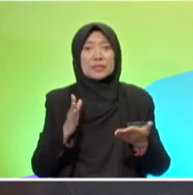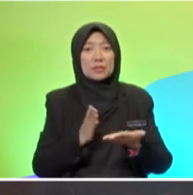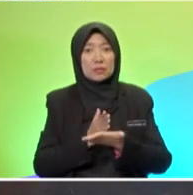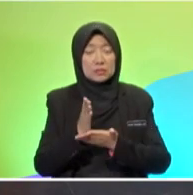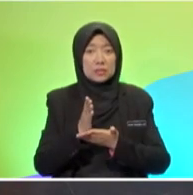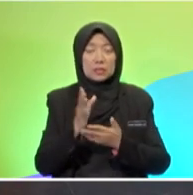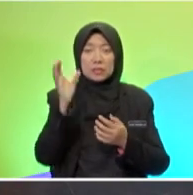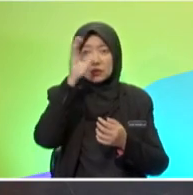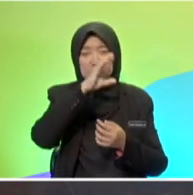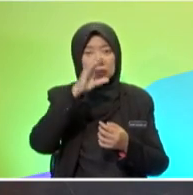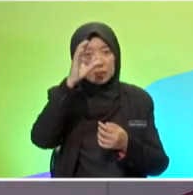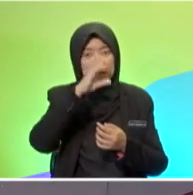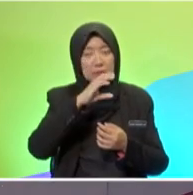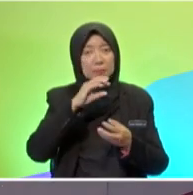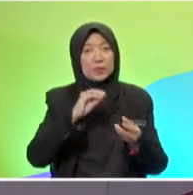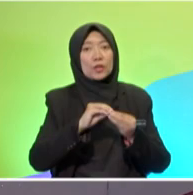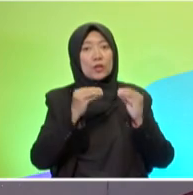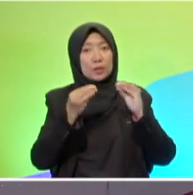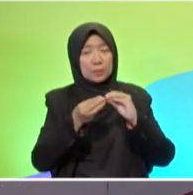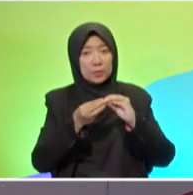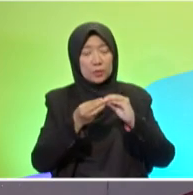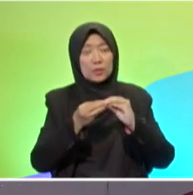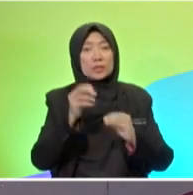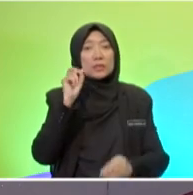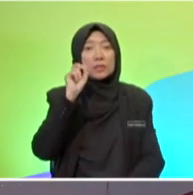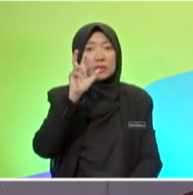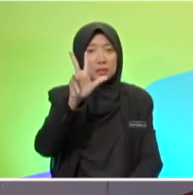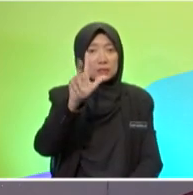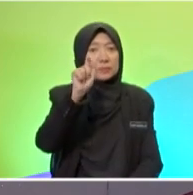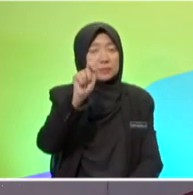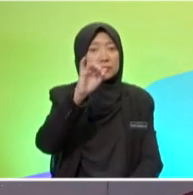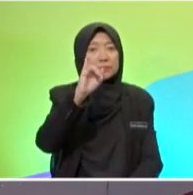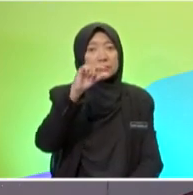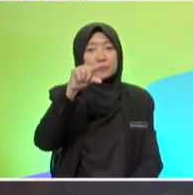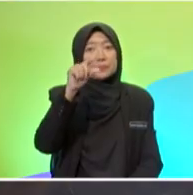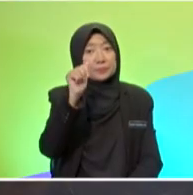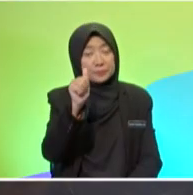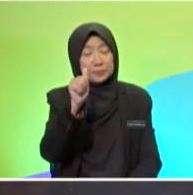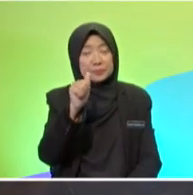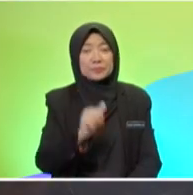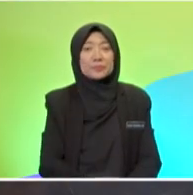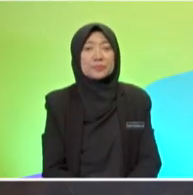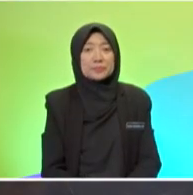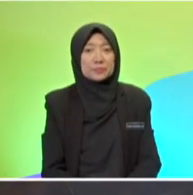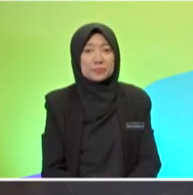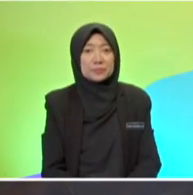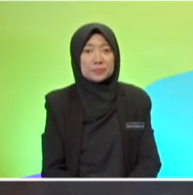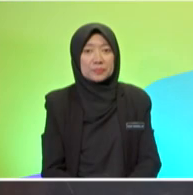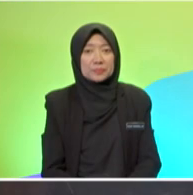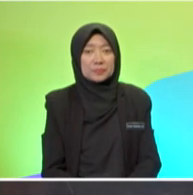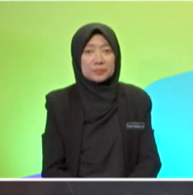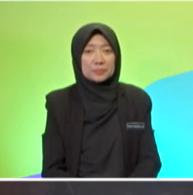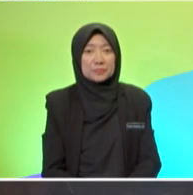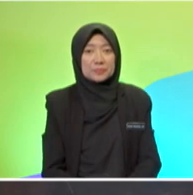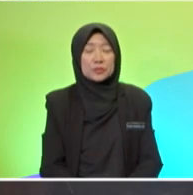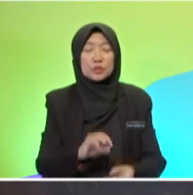pergi ke nombor seterusnya iaitu nombor tiga. Okey, nombor tiga. Mana dia? Okey, nombor